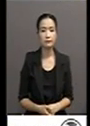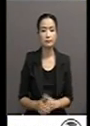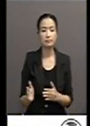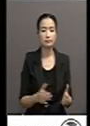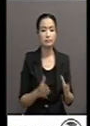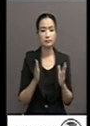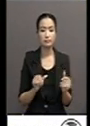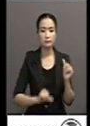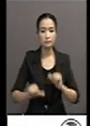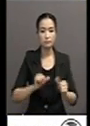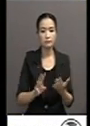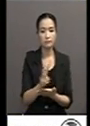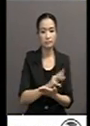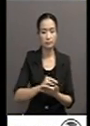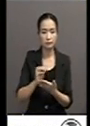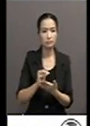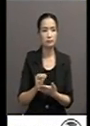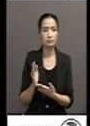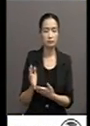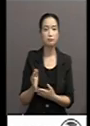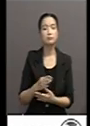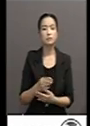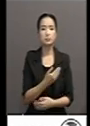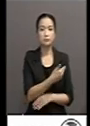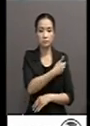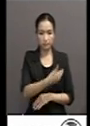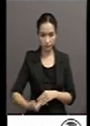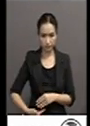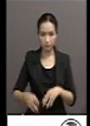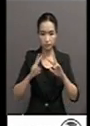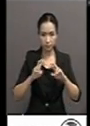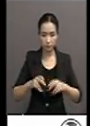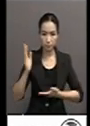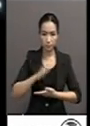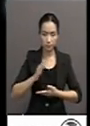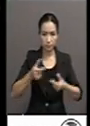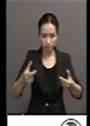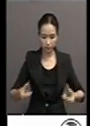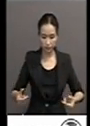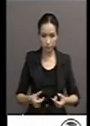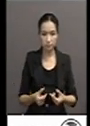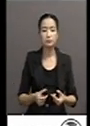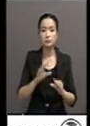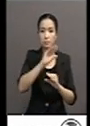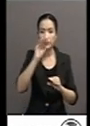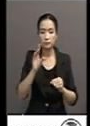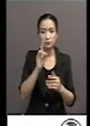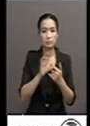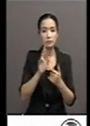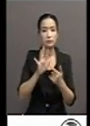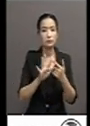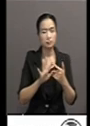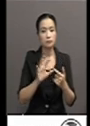คณะนักวิทยาศาสตร์จากมหาวิทยาลัยเลเวนในเบลเยียมเผยผลวิจัยที่ตีพิมพ์ในวารสารดาราศาสตร์และดาราฟิสิกส์ระบุว่